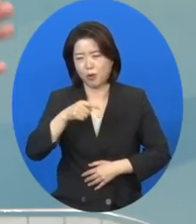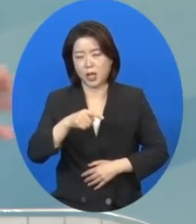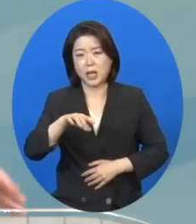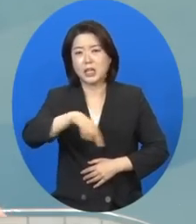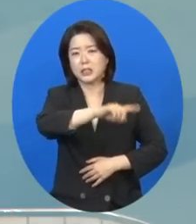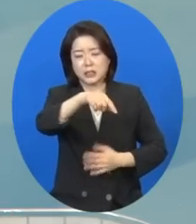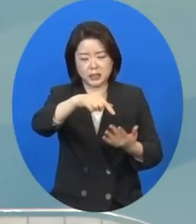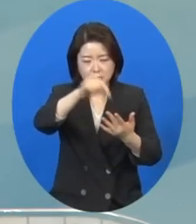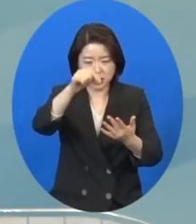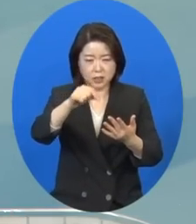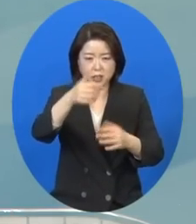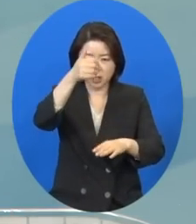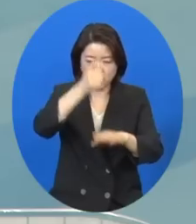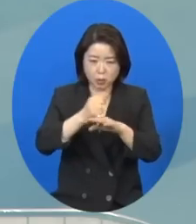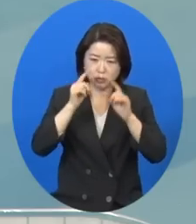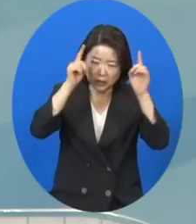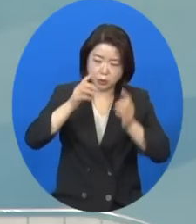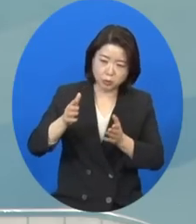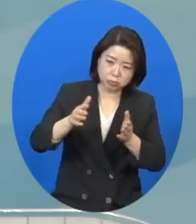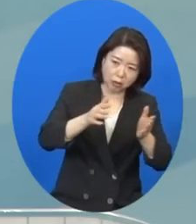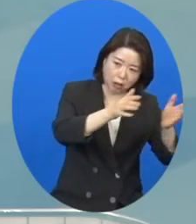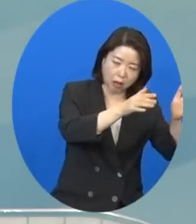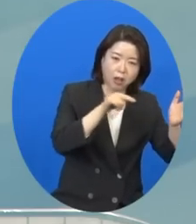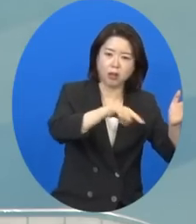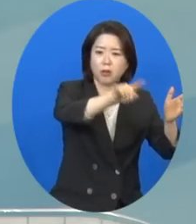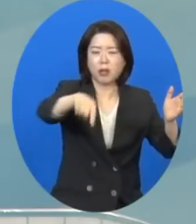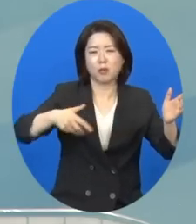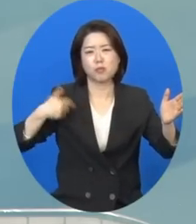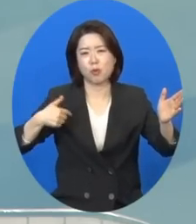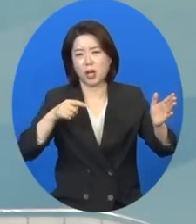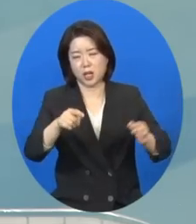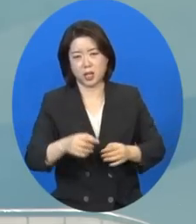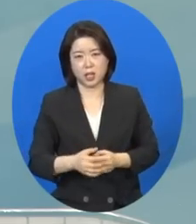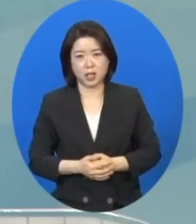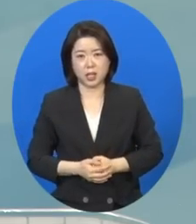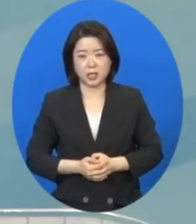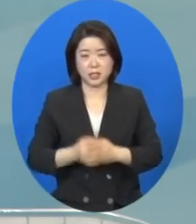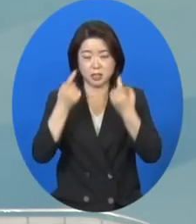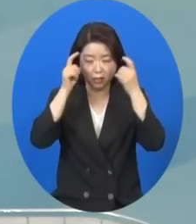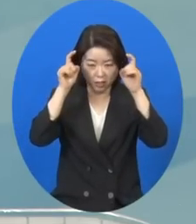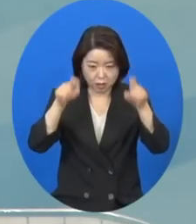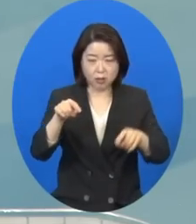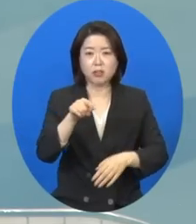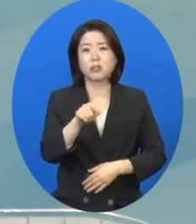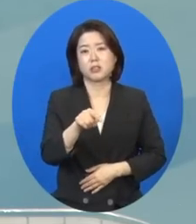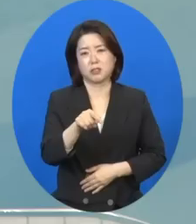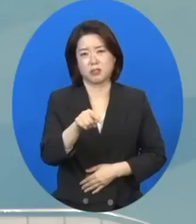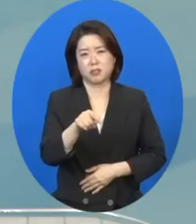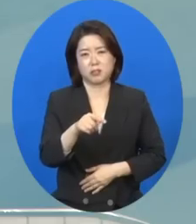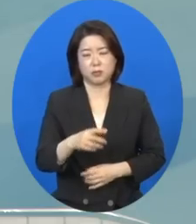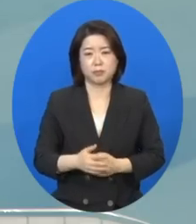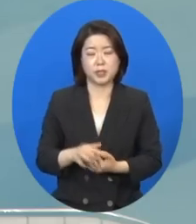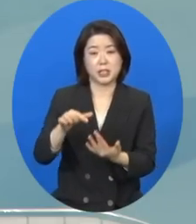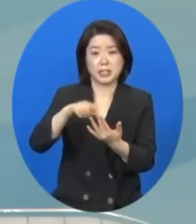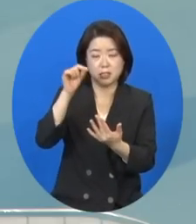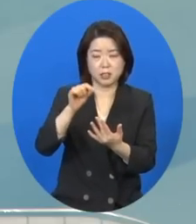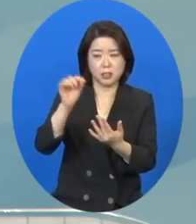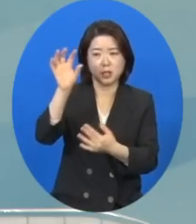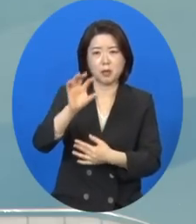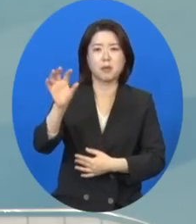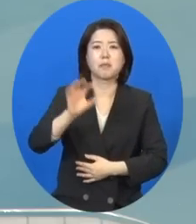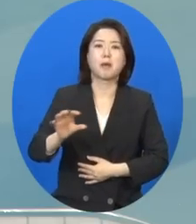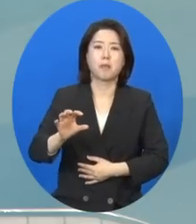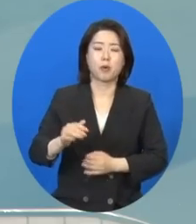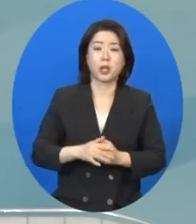결국에는 지옥으로 향하고 있다는 것을 그들은 전혀 모르고 있어요 여러분 이런 어리석은 선택의 반복이요